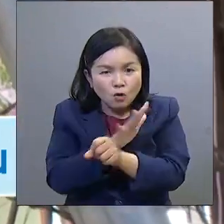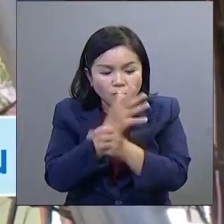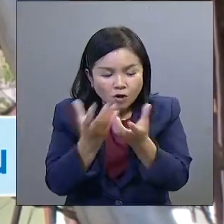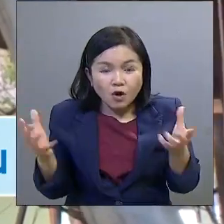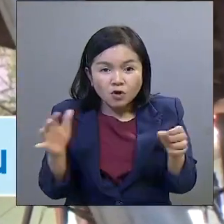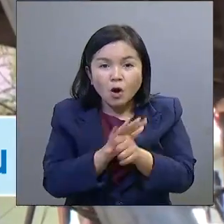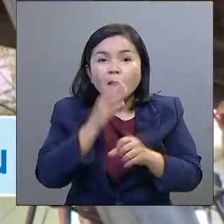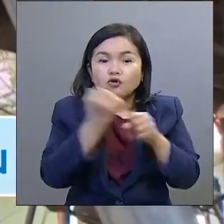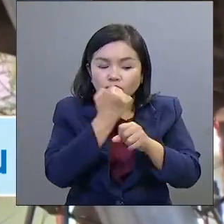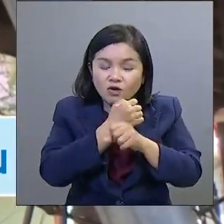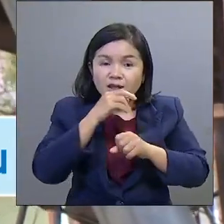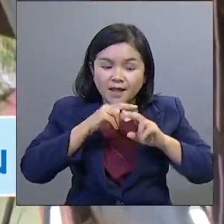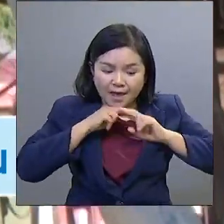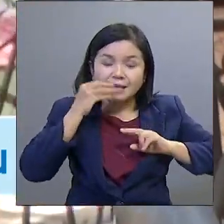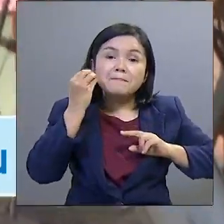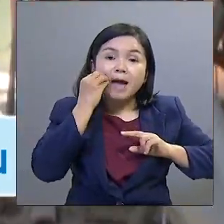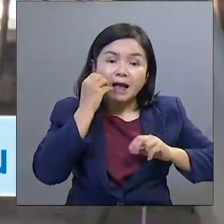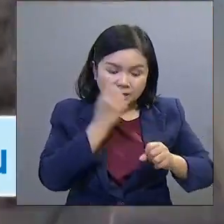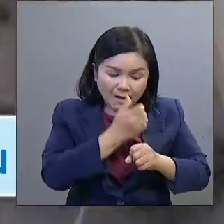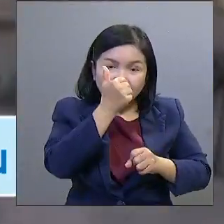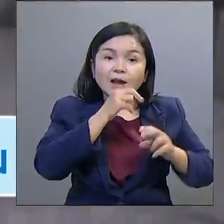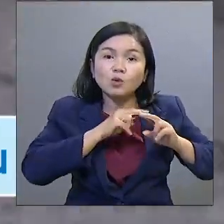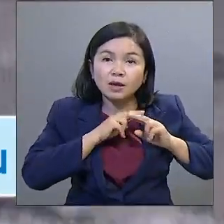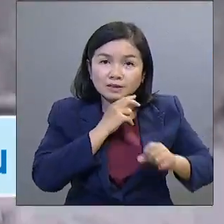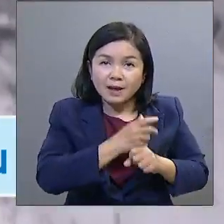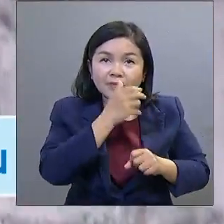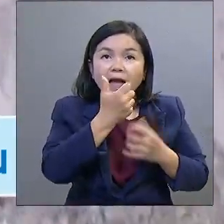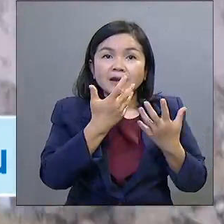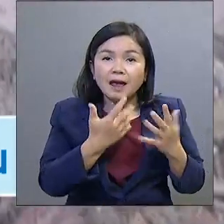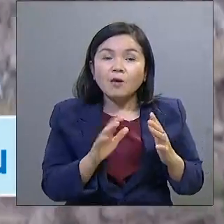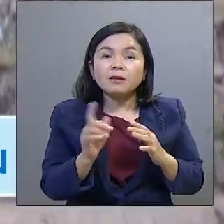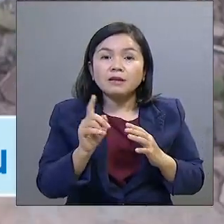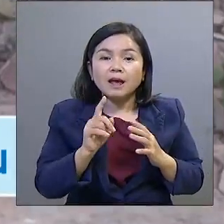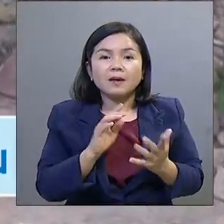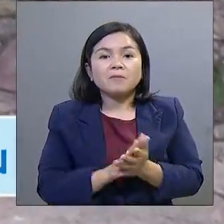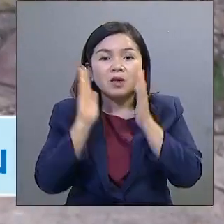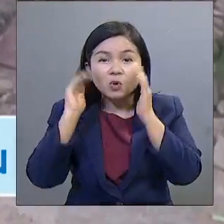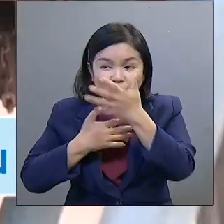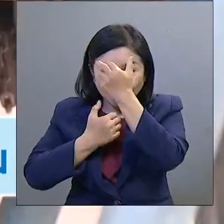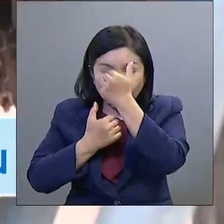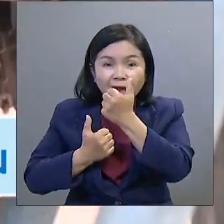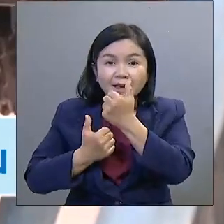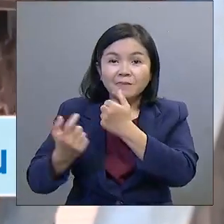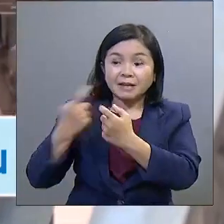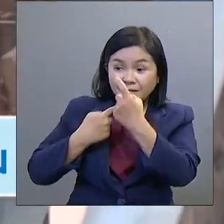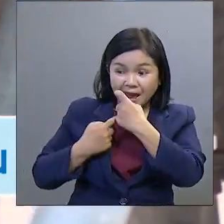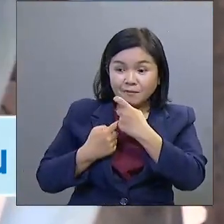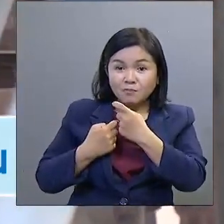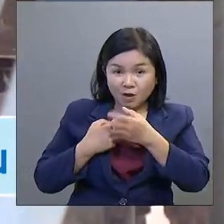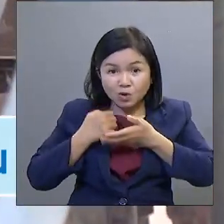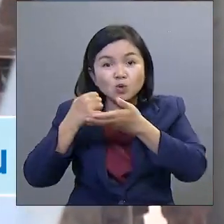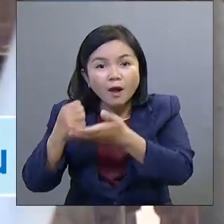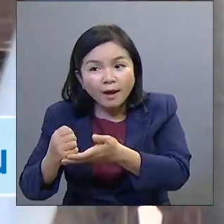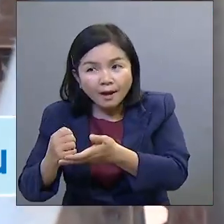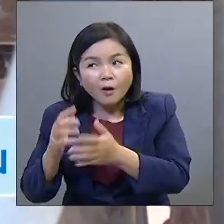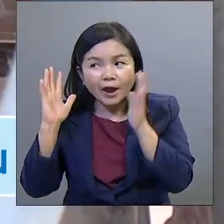องดีดบ้านตนเองแล้วทำได้สำเร็จต่อมาค่ะก็เลยติดต่อนะคะมีคนมาติดต่อว่าเอ้ยดีดบ้านให้หน่อยได้ไหมตัวเ